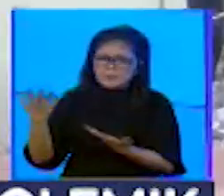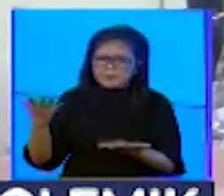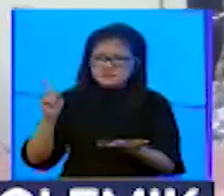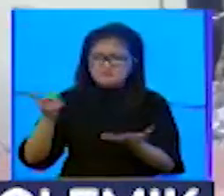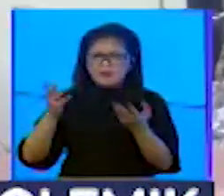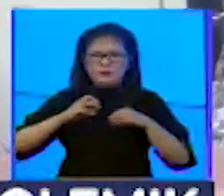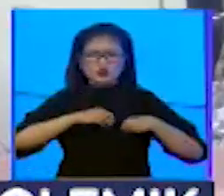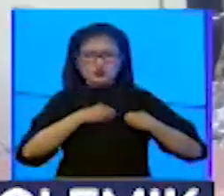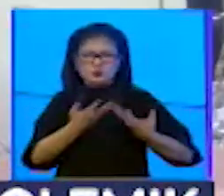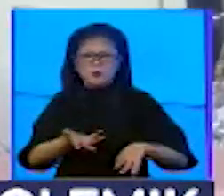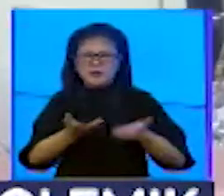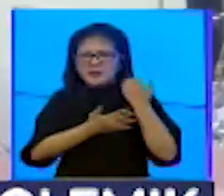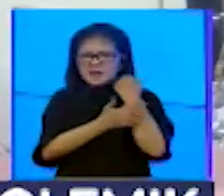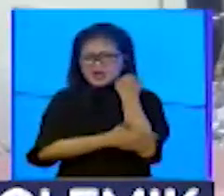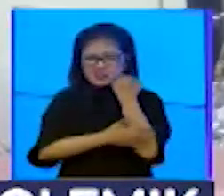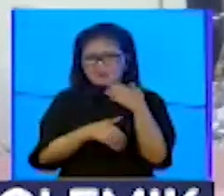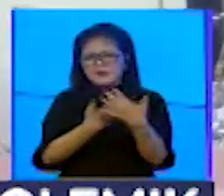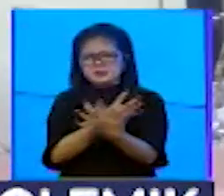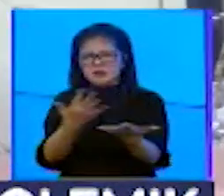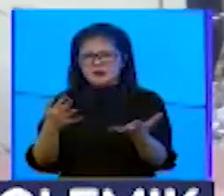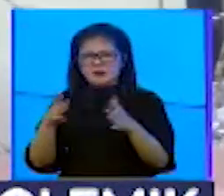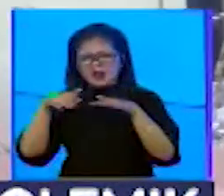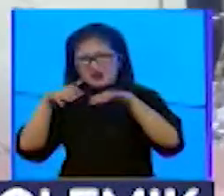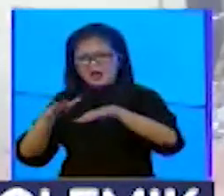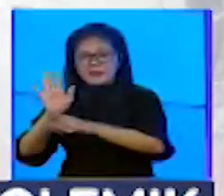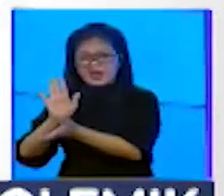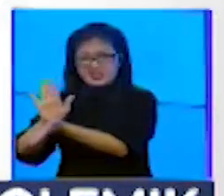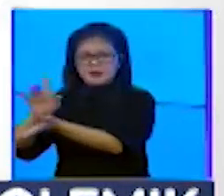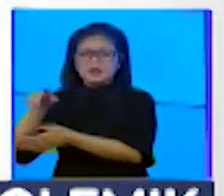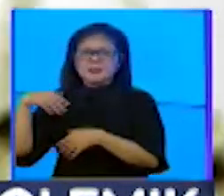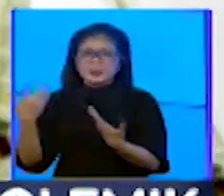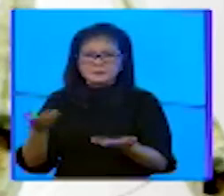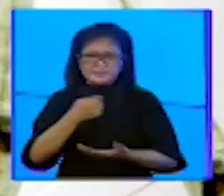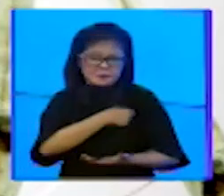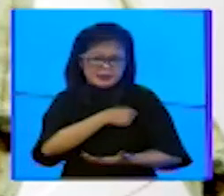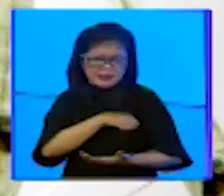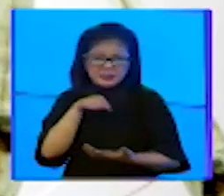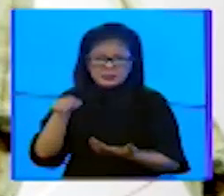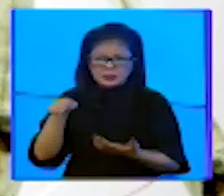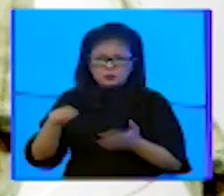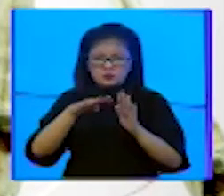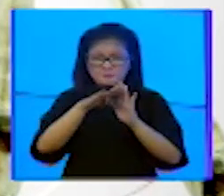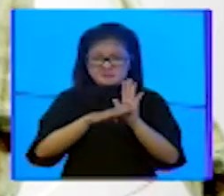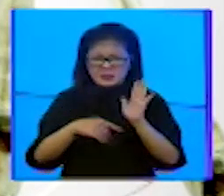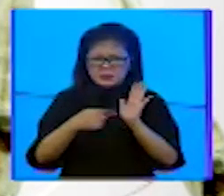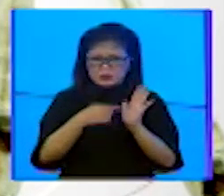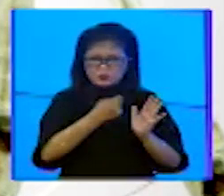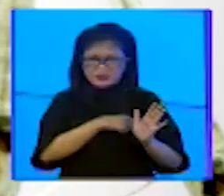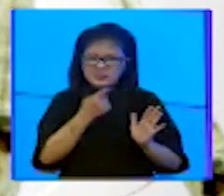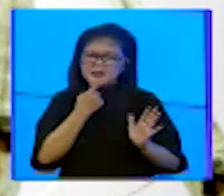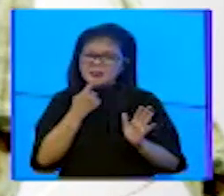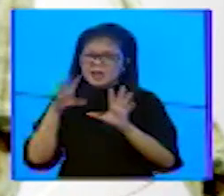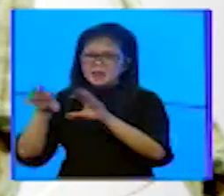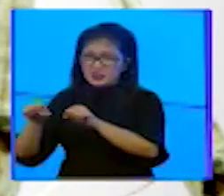nelayan. Melalui peraturan Menteri KKP nomor 56 tahun 2016 tentang penangkapan lobster,